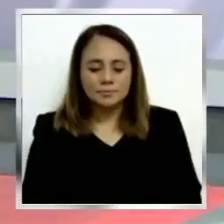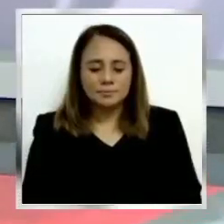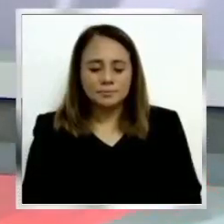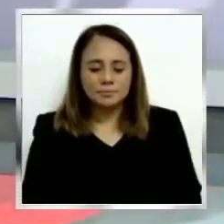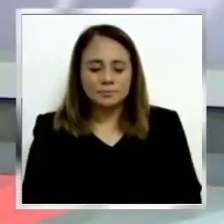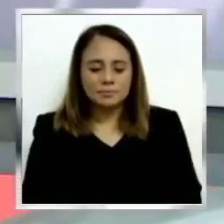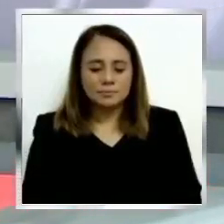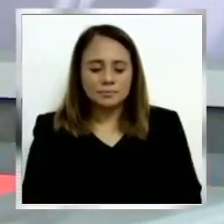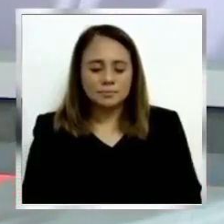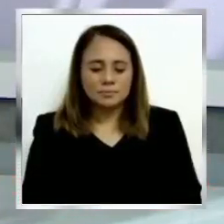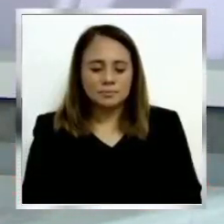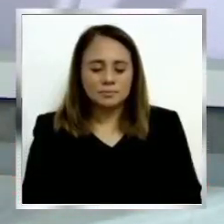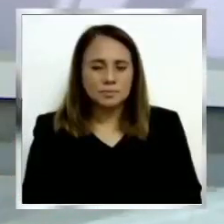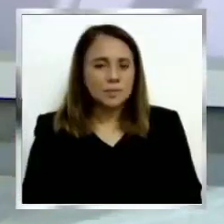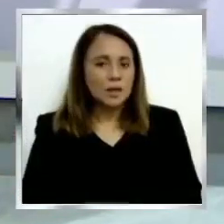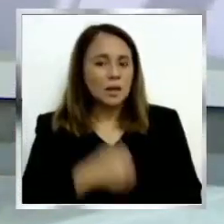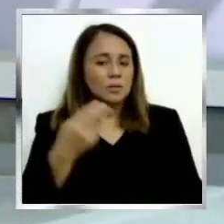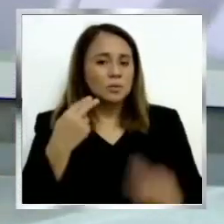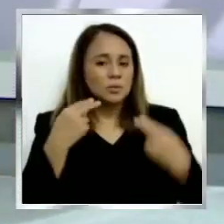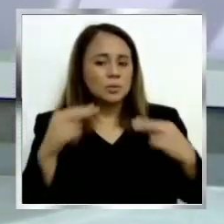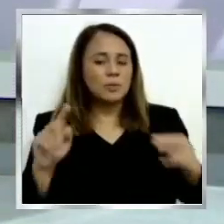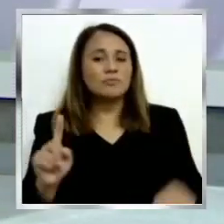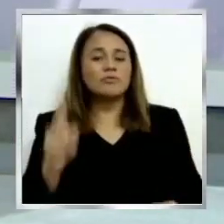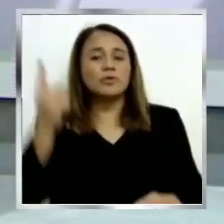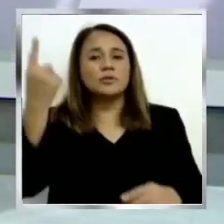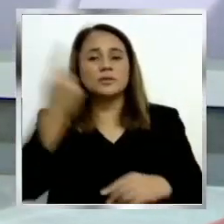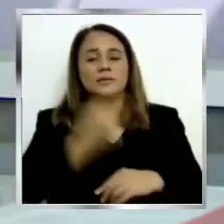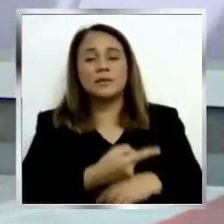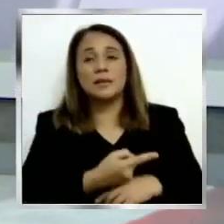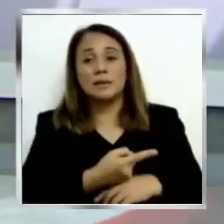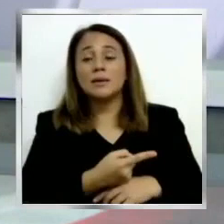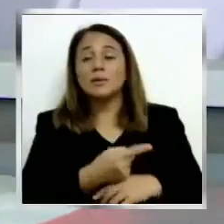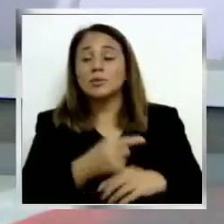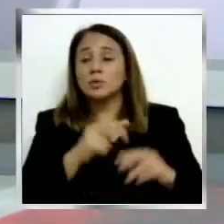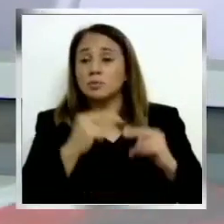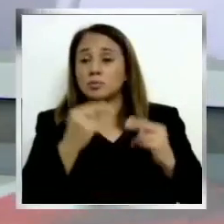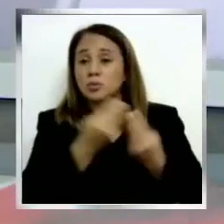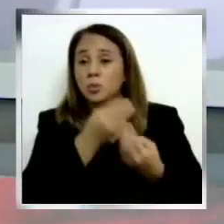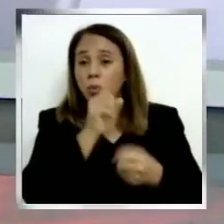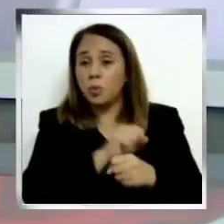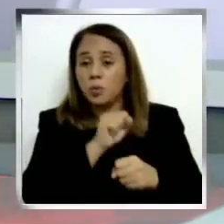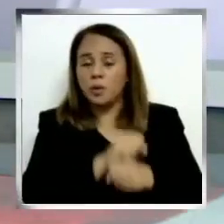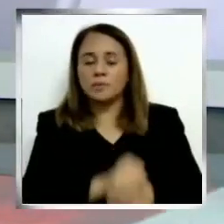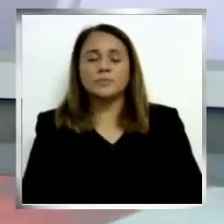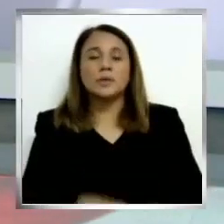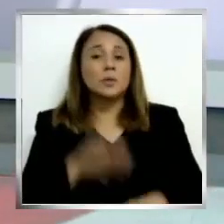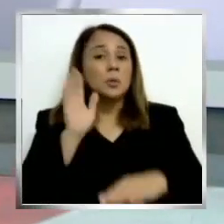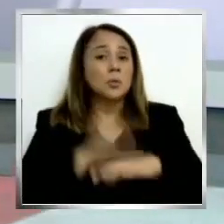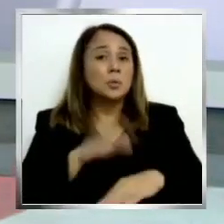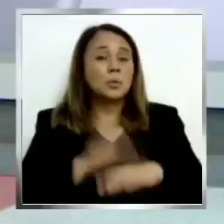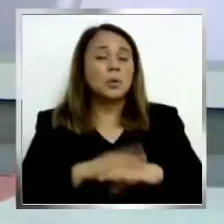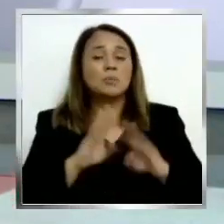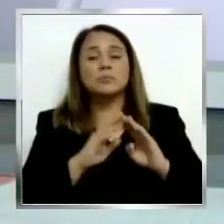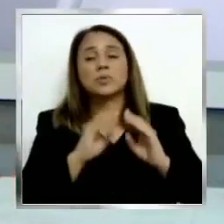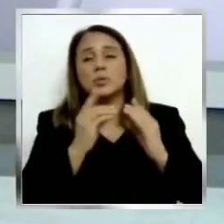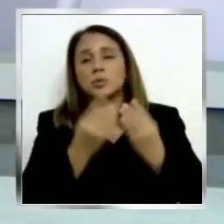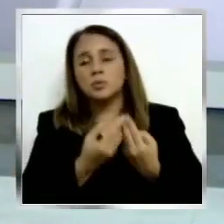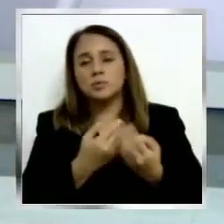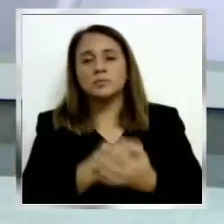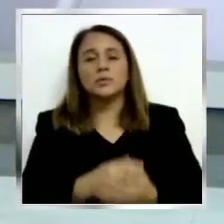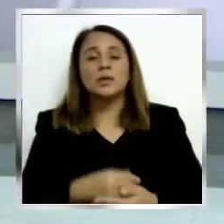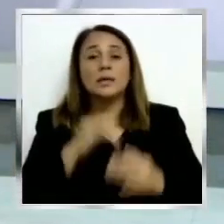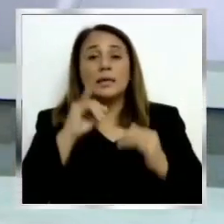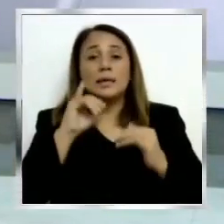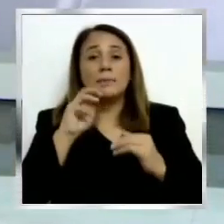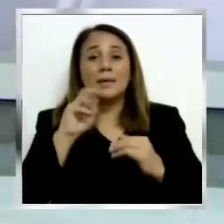Sa ibang balita, sa kanyang unang araw sa pwesto, nagbabala si Bureau of Immigration Commissioner Norman Tansingco laban